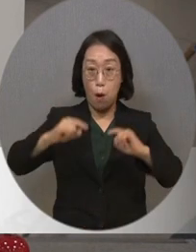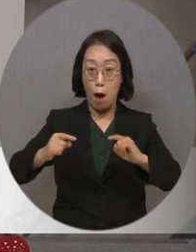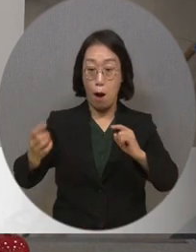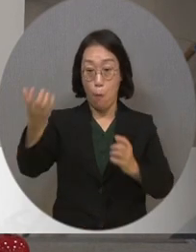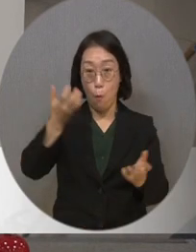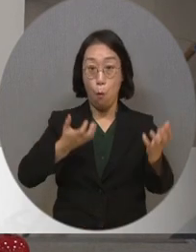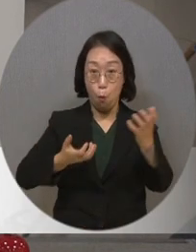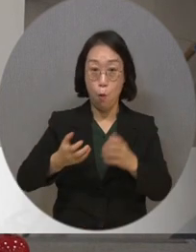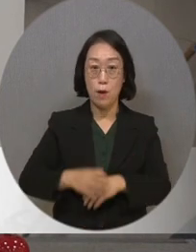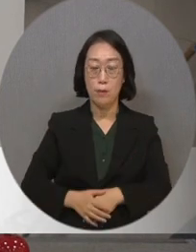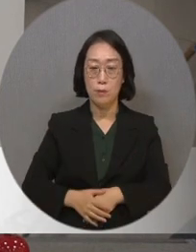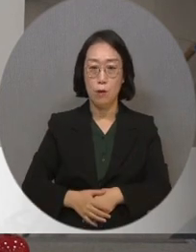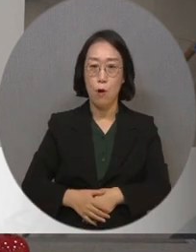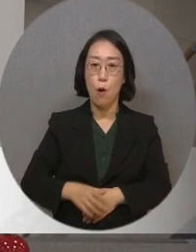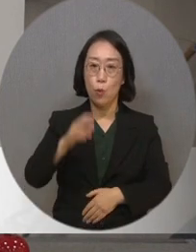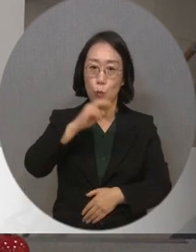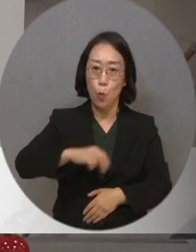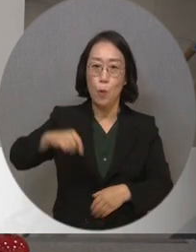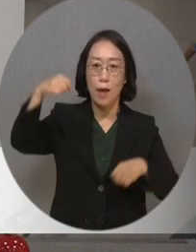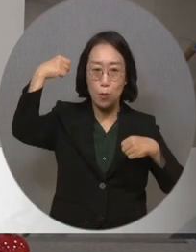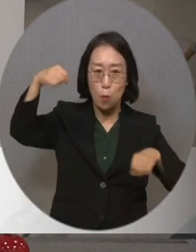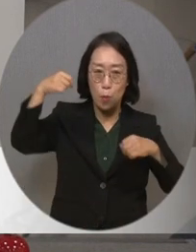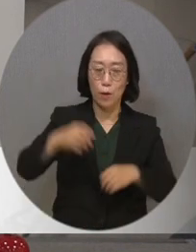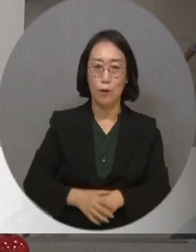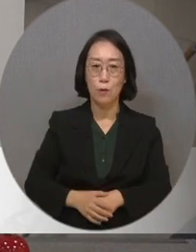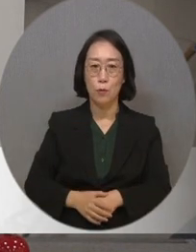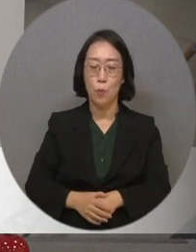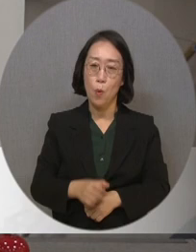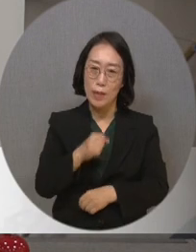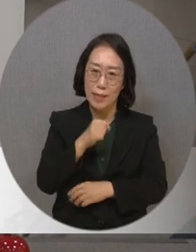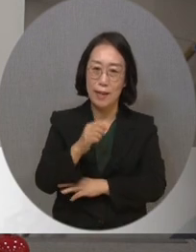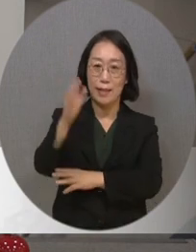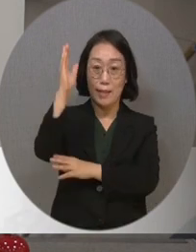K-POP 공연과 그 토크 콘서트를